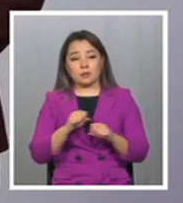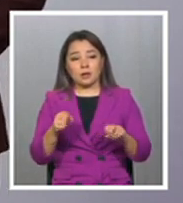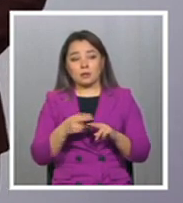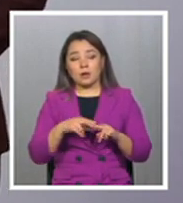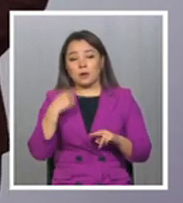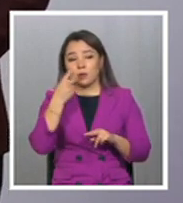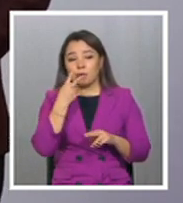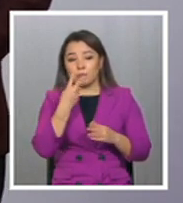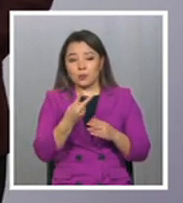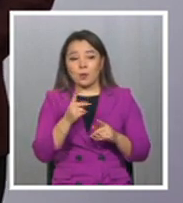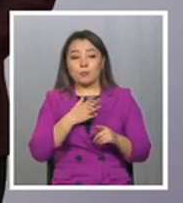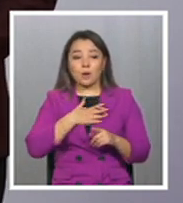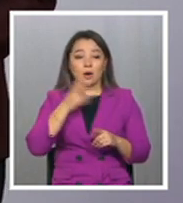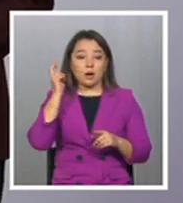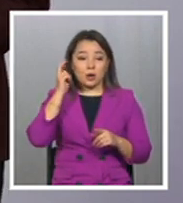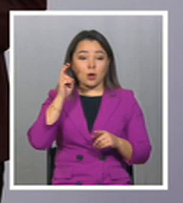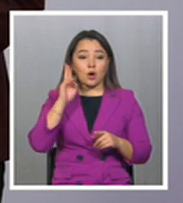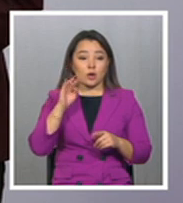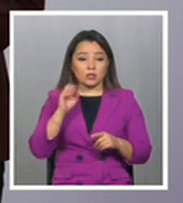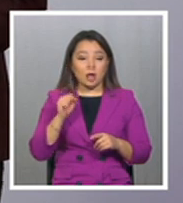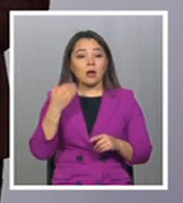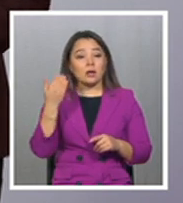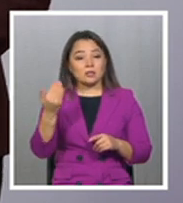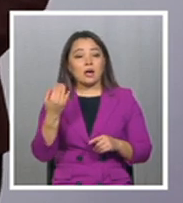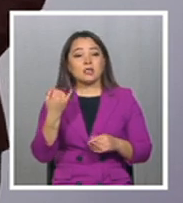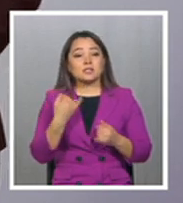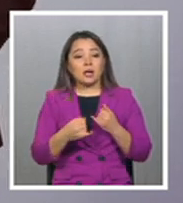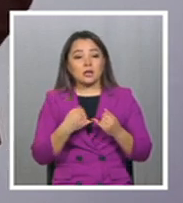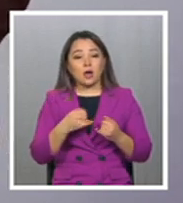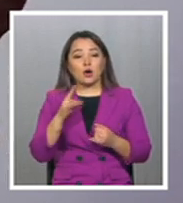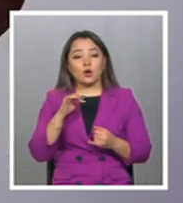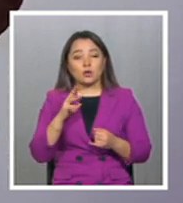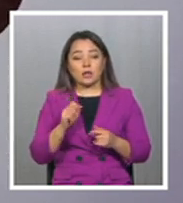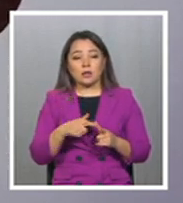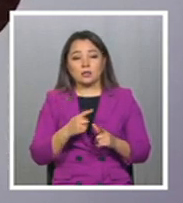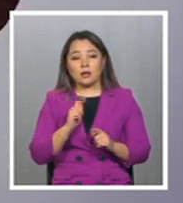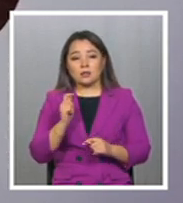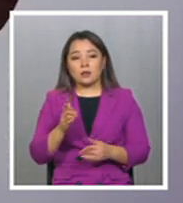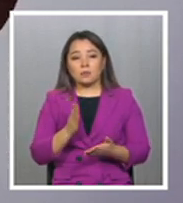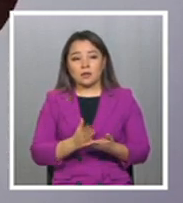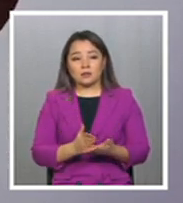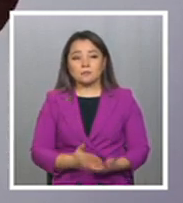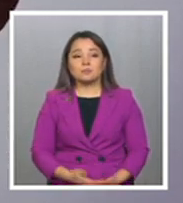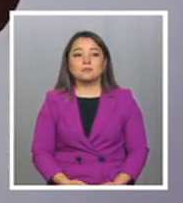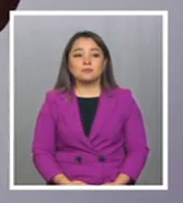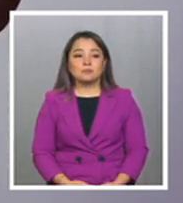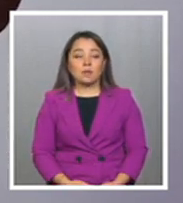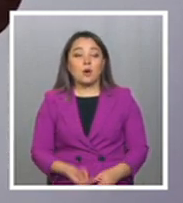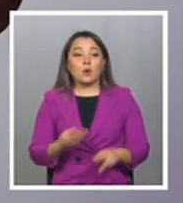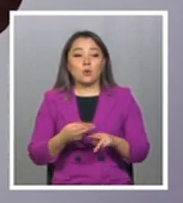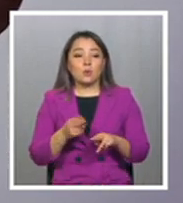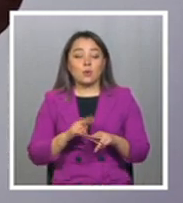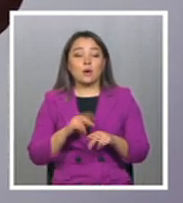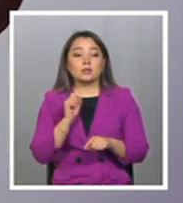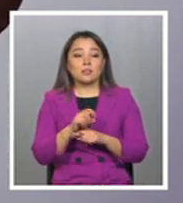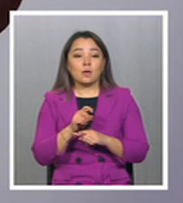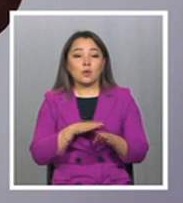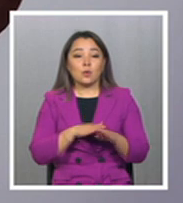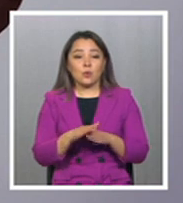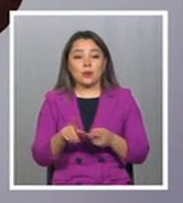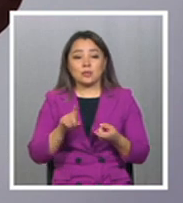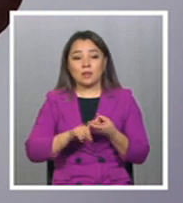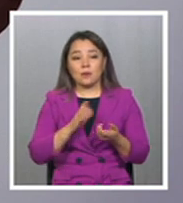қарап, мені қара қожа, оны сары қожа деп атайды. Оқушылар осы тапсырманы орындауы